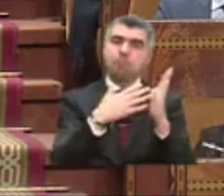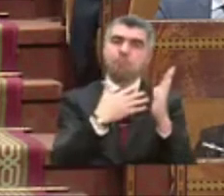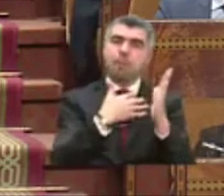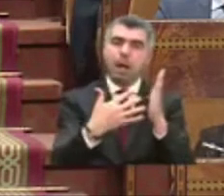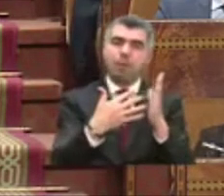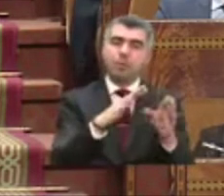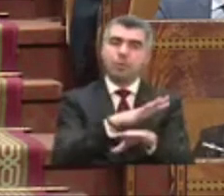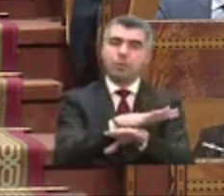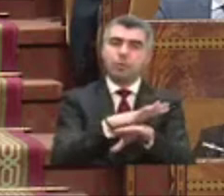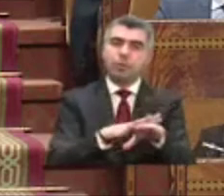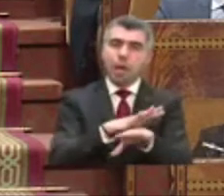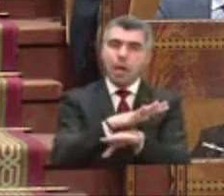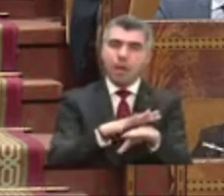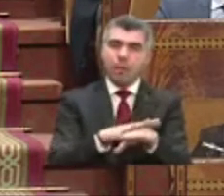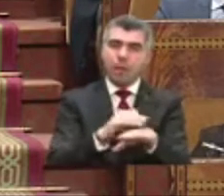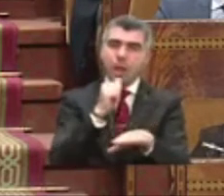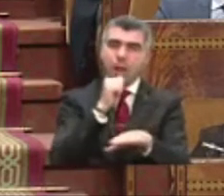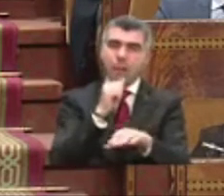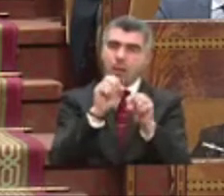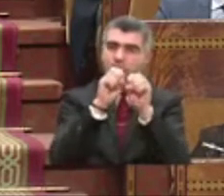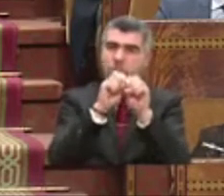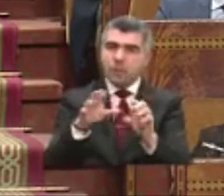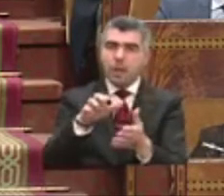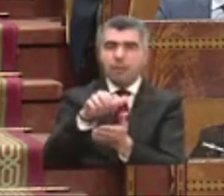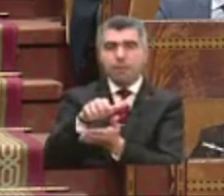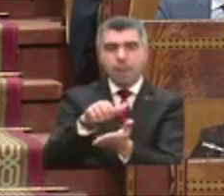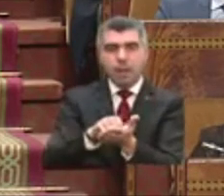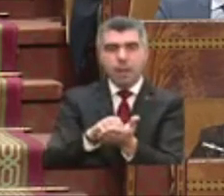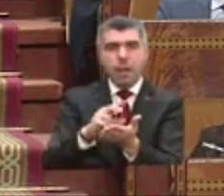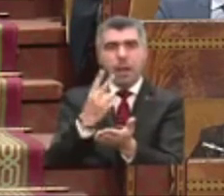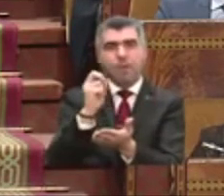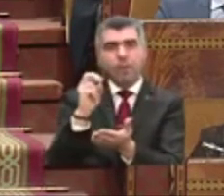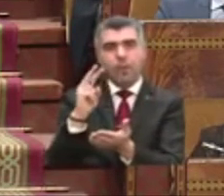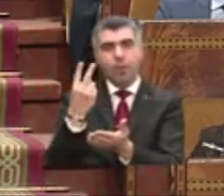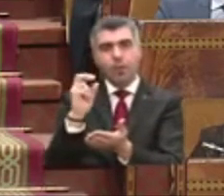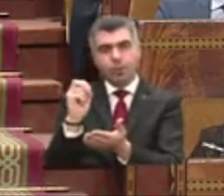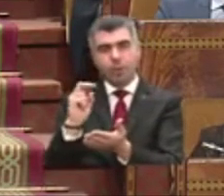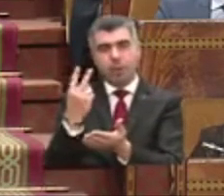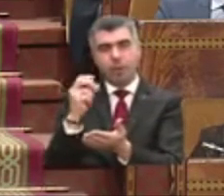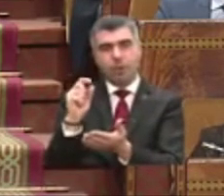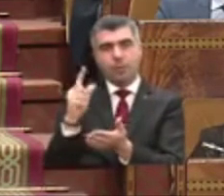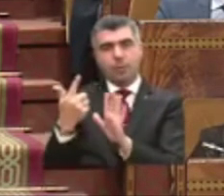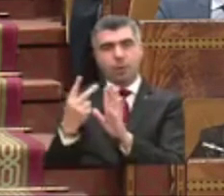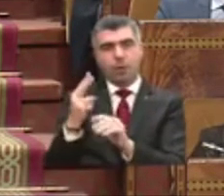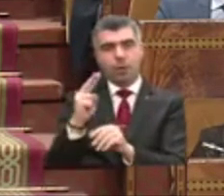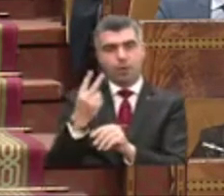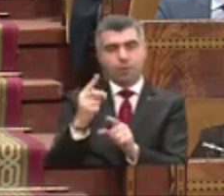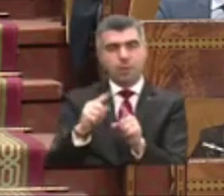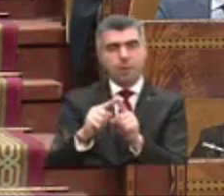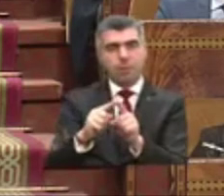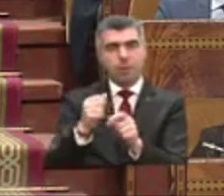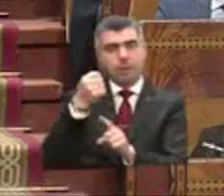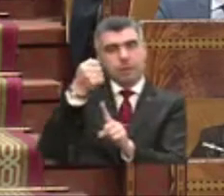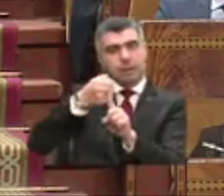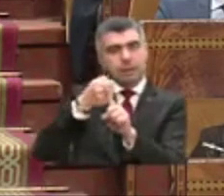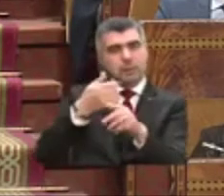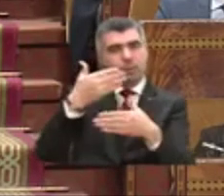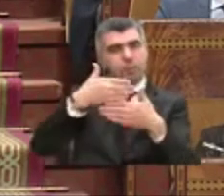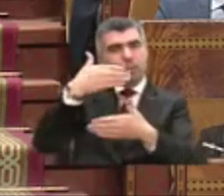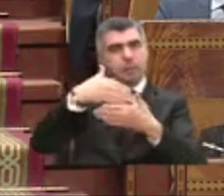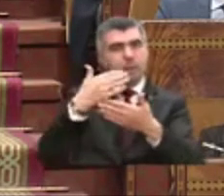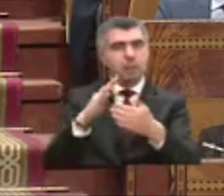للماء الصالح للشرب والسقي 2020-2027، خصوصا إنجاز السدود التلية على روافد واد